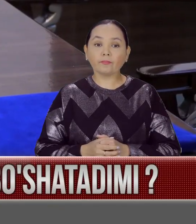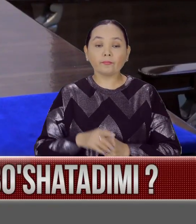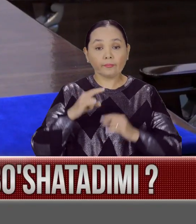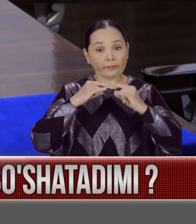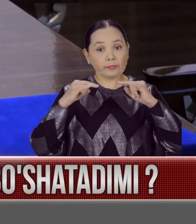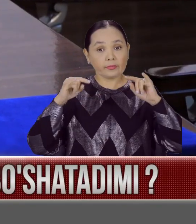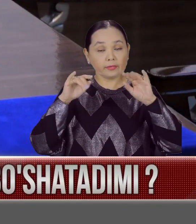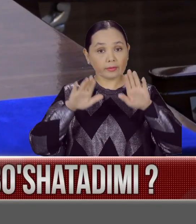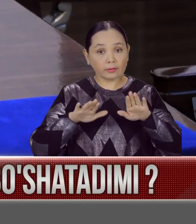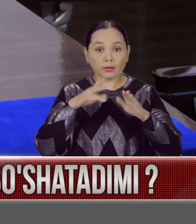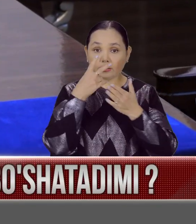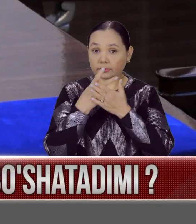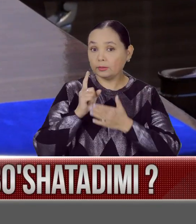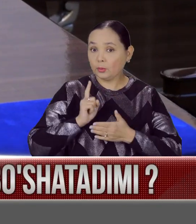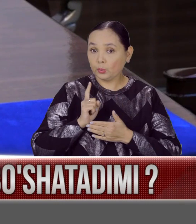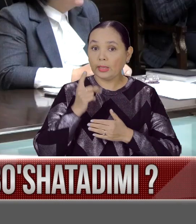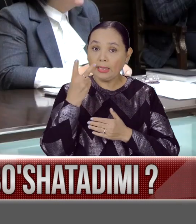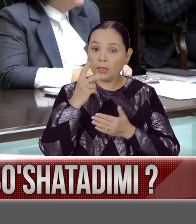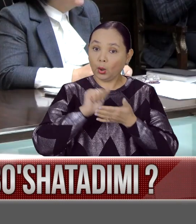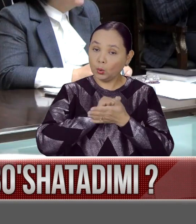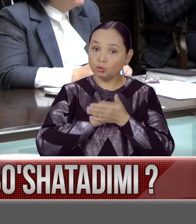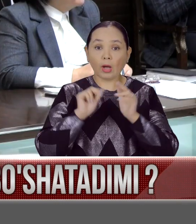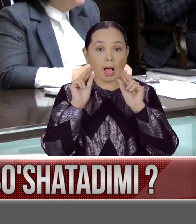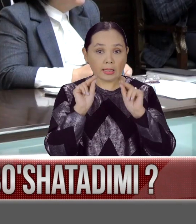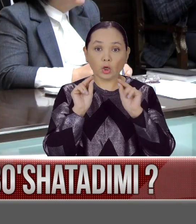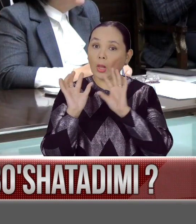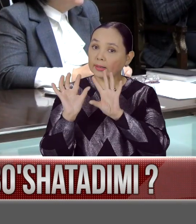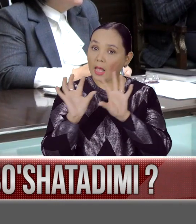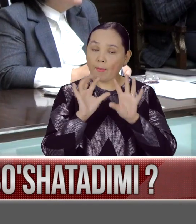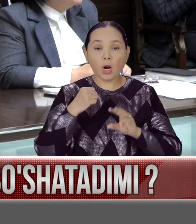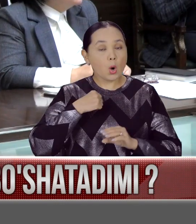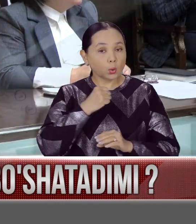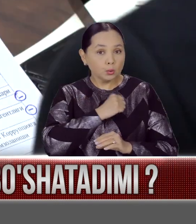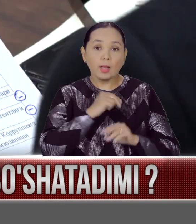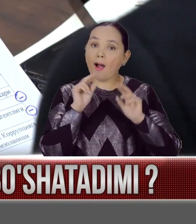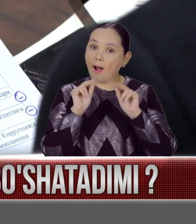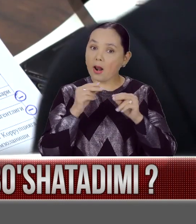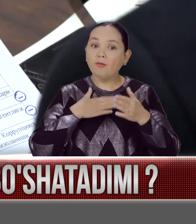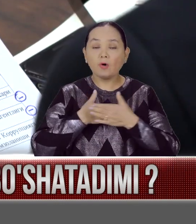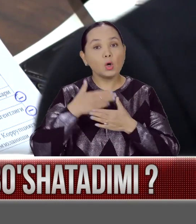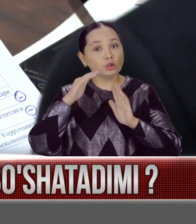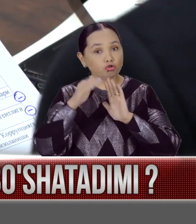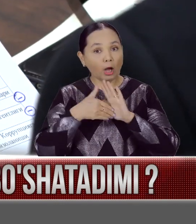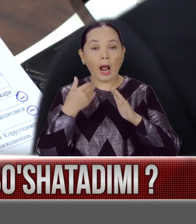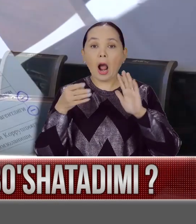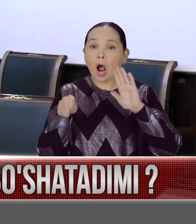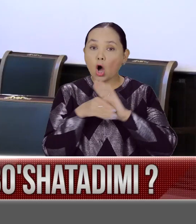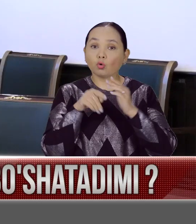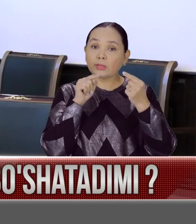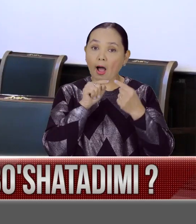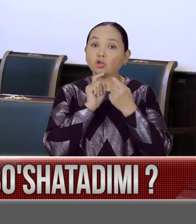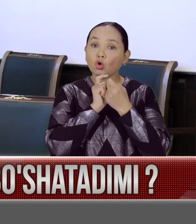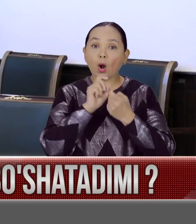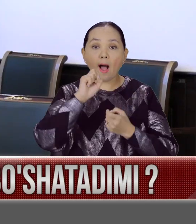Stol ustida imzolanishini kutayotgan bu ikki hujjat adolatni ta'minlovchilarning o'zini halol faoliyatga chorlaydi. Korrupsiyaga qarshi